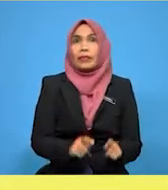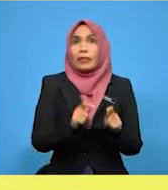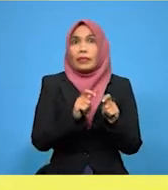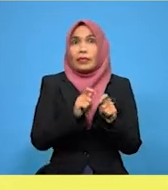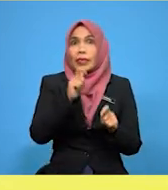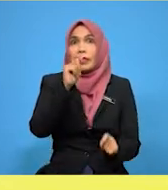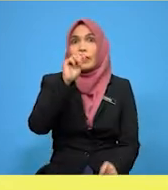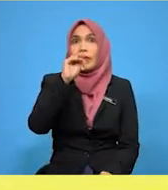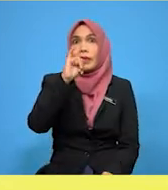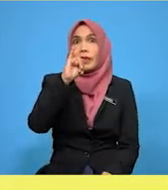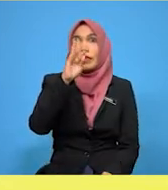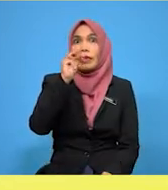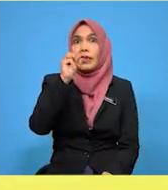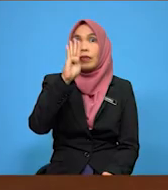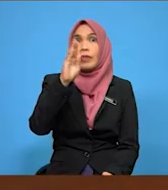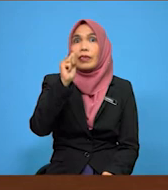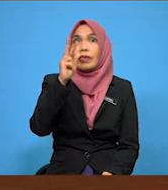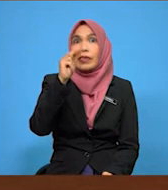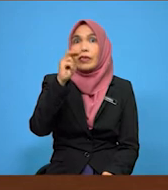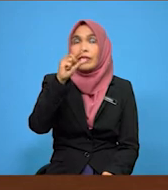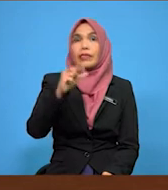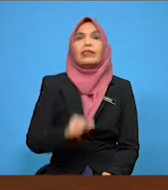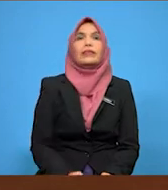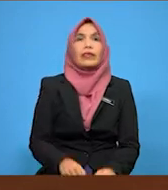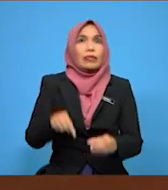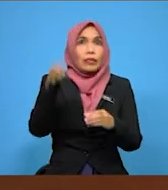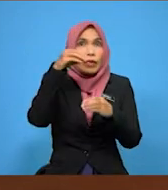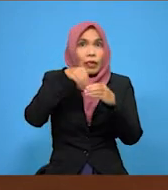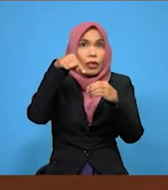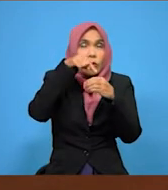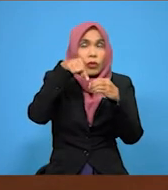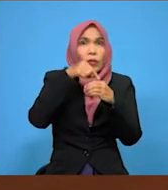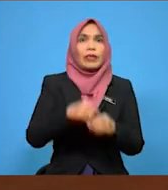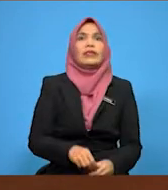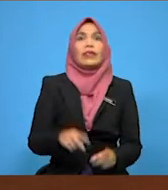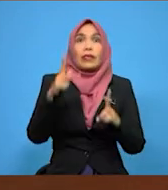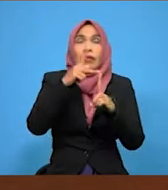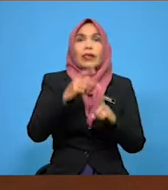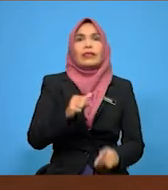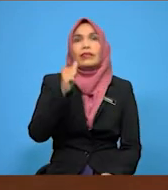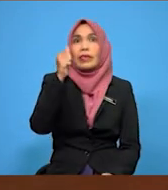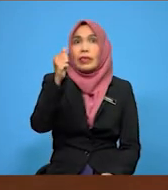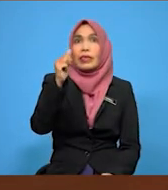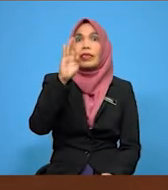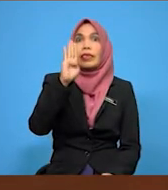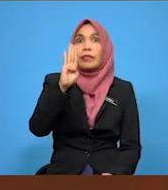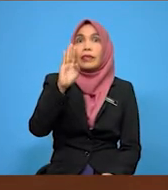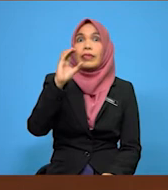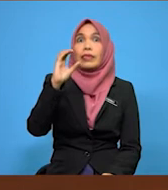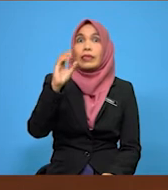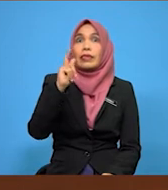meletakkan telur di dalam lubang khas yang telah ditandakan dengan A, B, C,